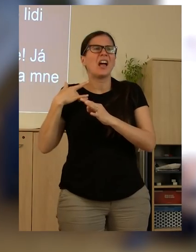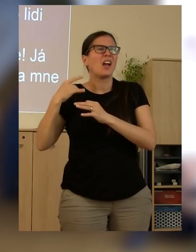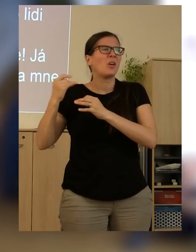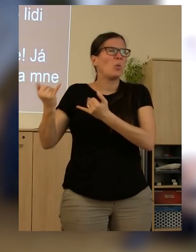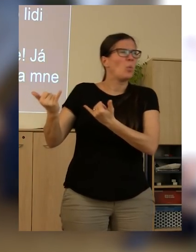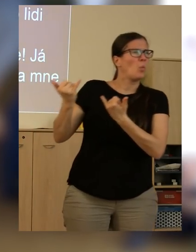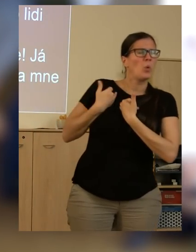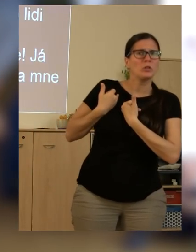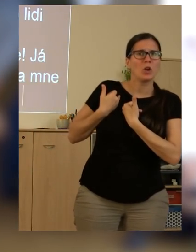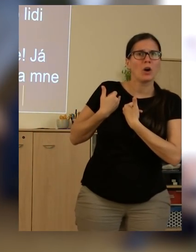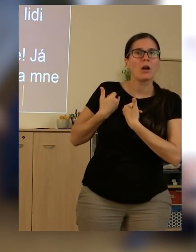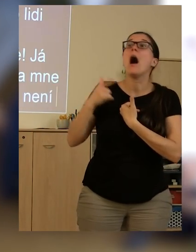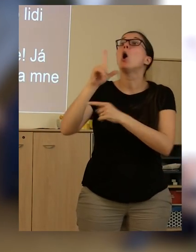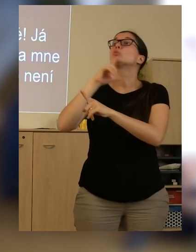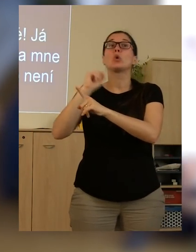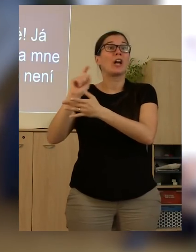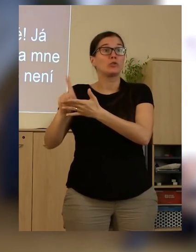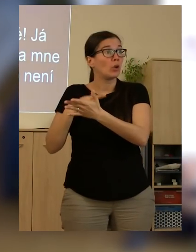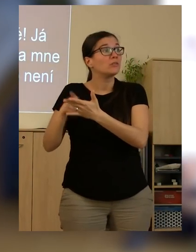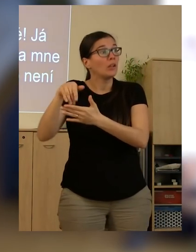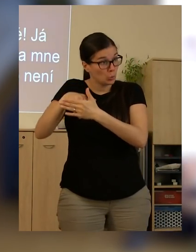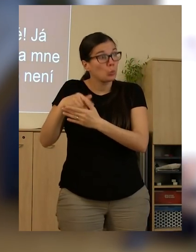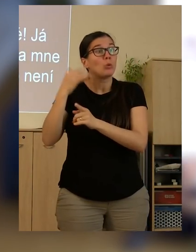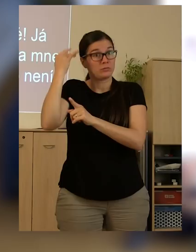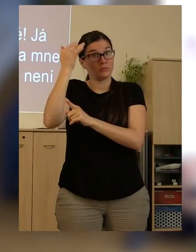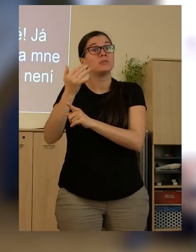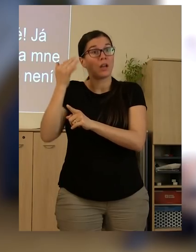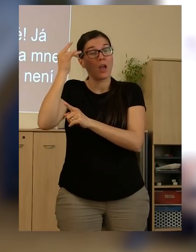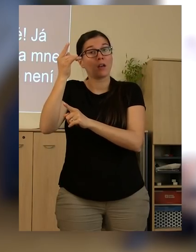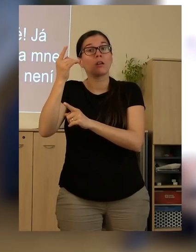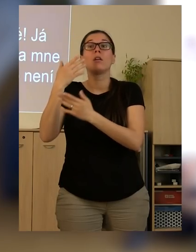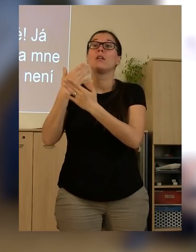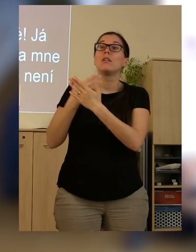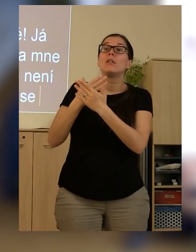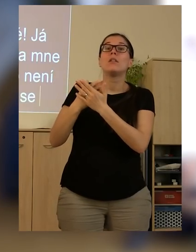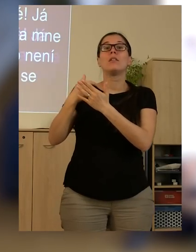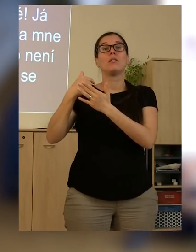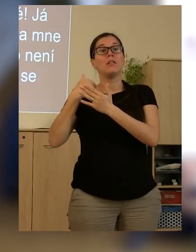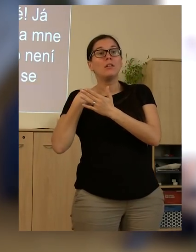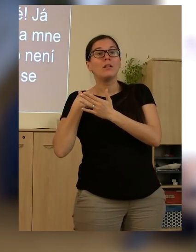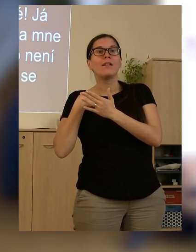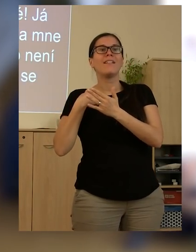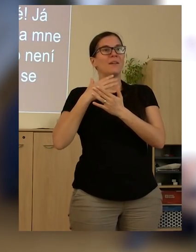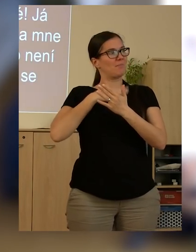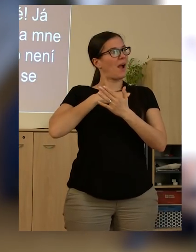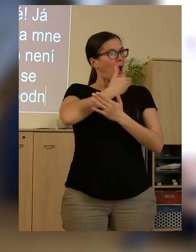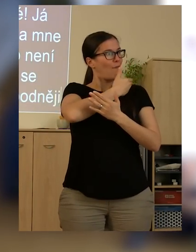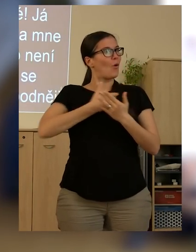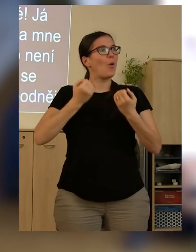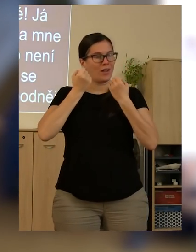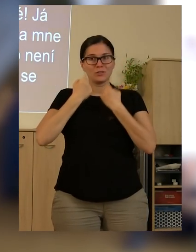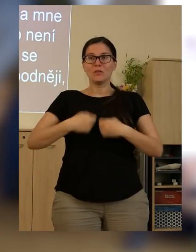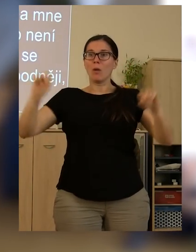Ale to není realita, to je sen. A proto já se můžu zachovat trochu svobodněji, než jsem si dosud